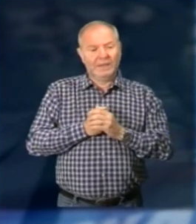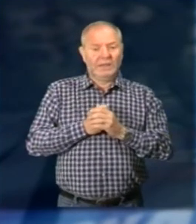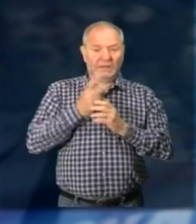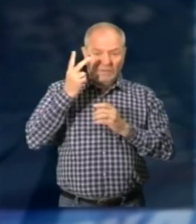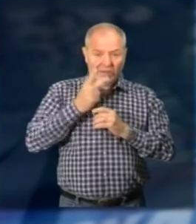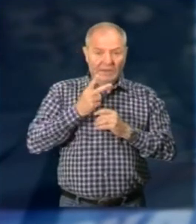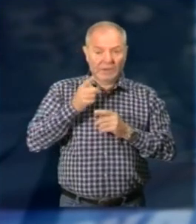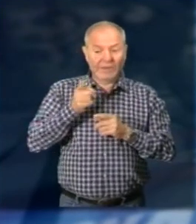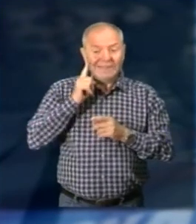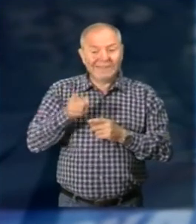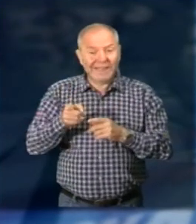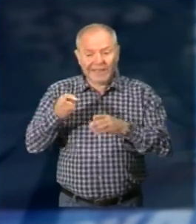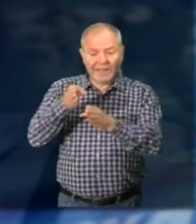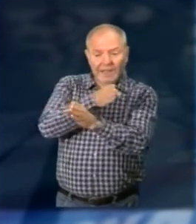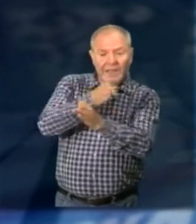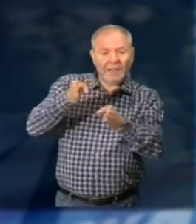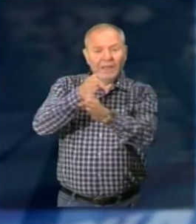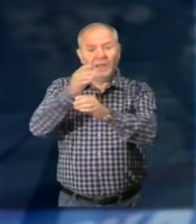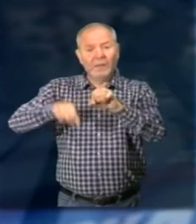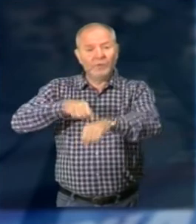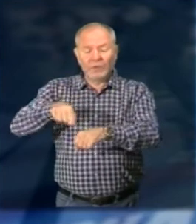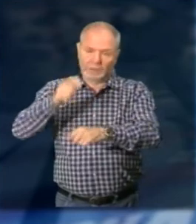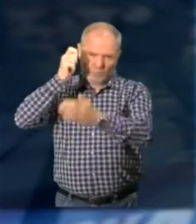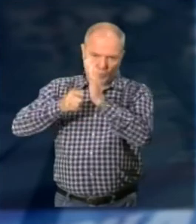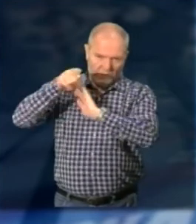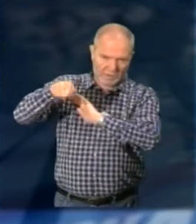in quel caso, se infrangono il codice, benvengano le multe